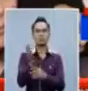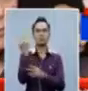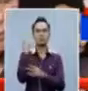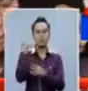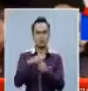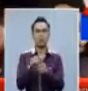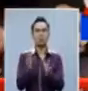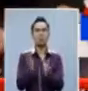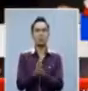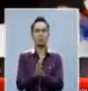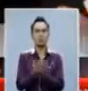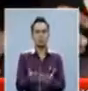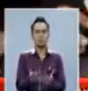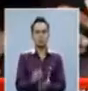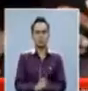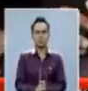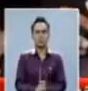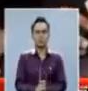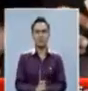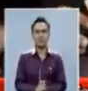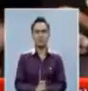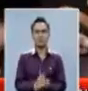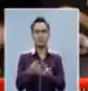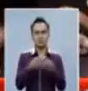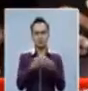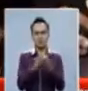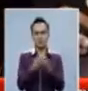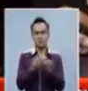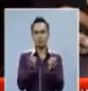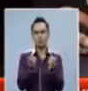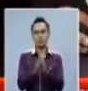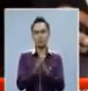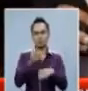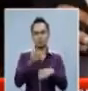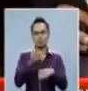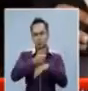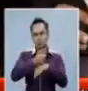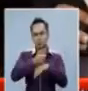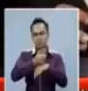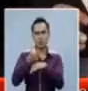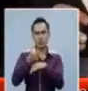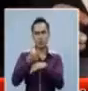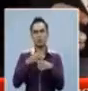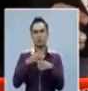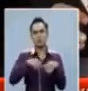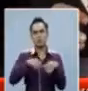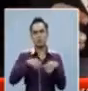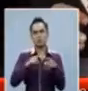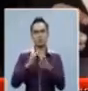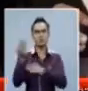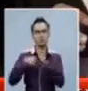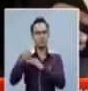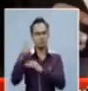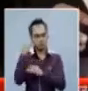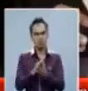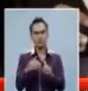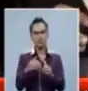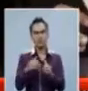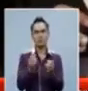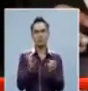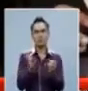เมื่อทีมมีปัญหาเมื่อผู้บริหารชุด เดิมเขามีปัญหาน้องๆเข